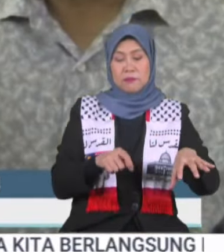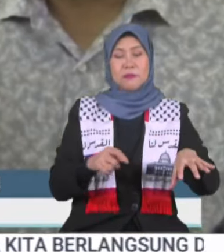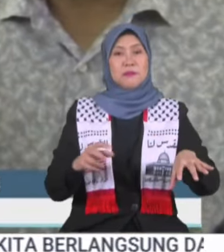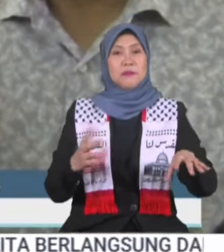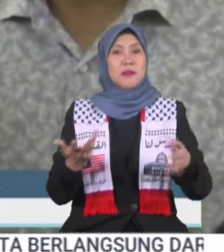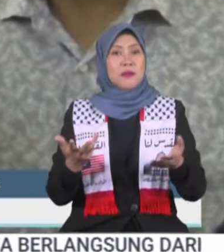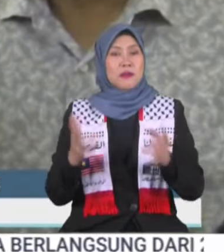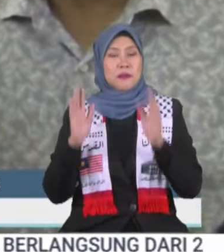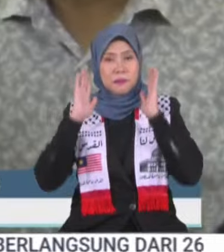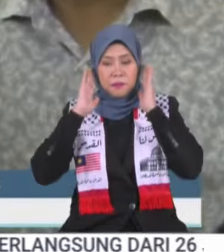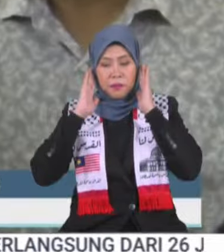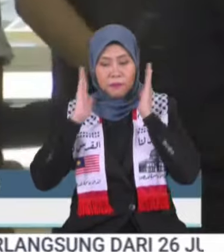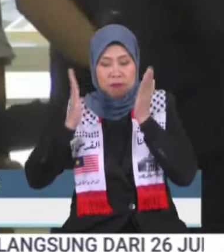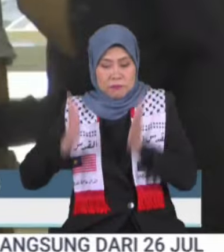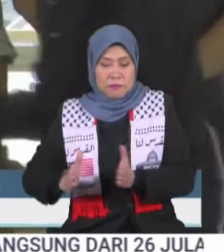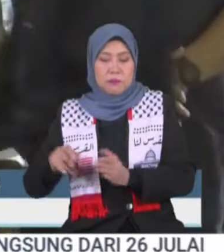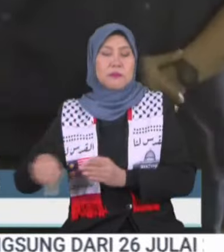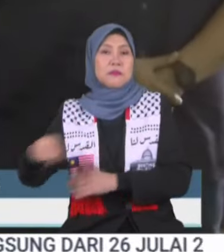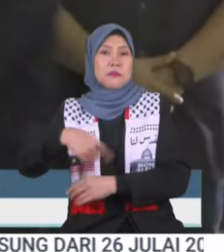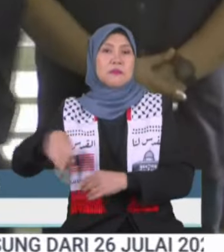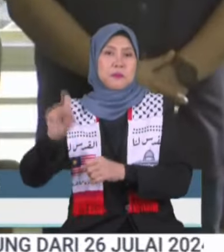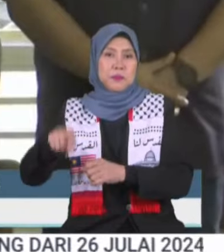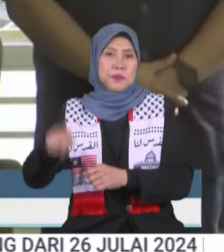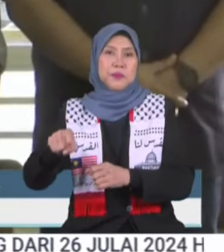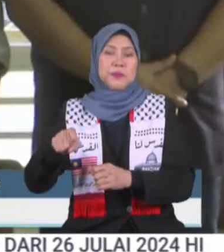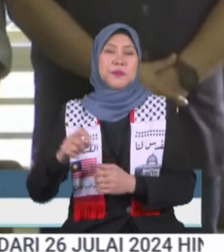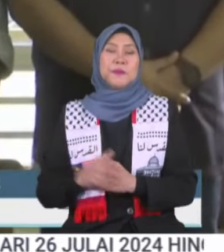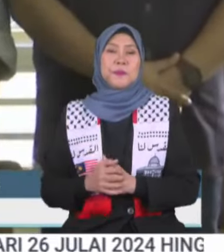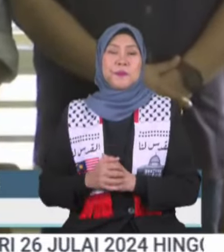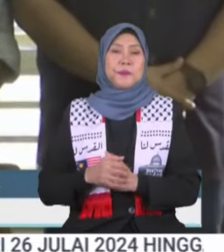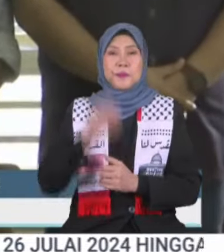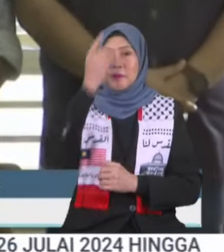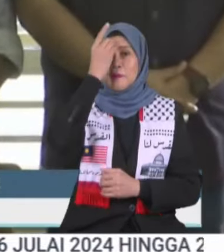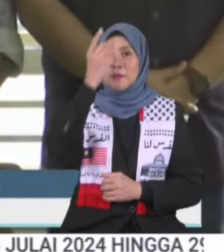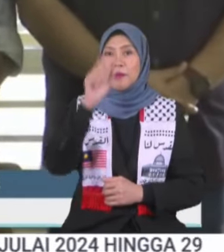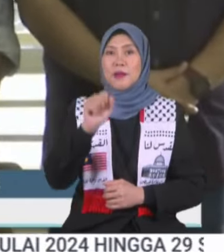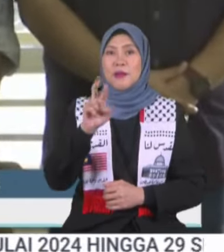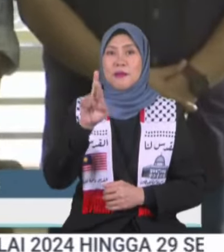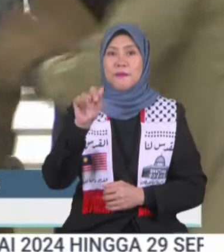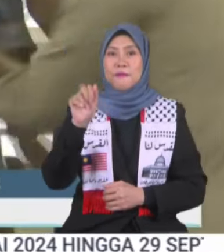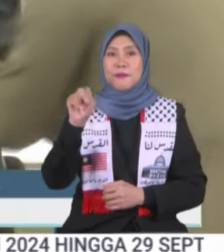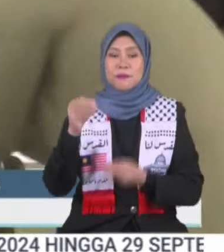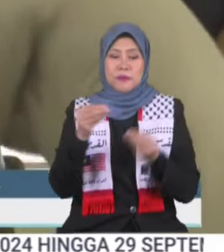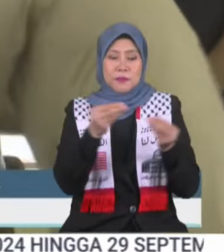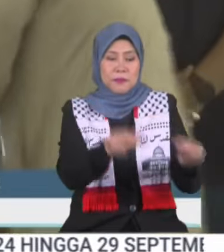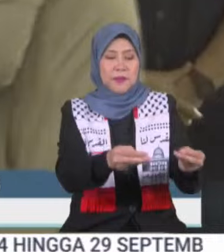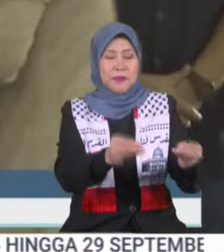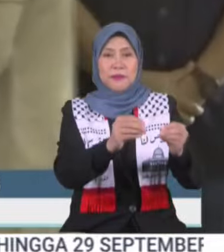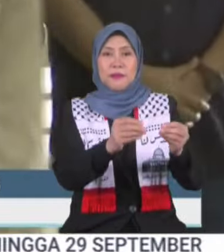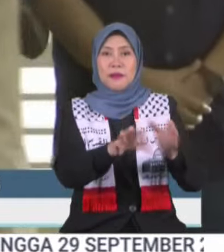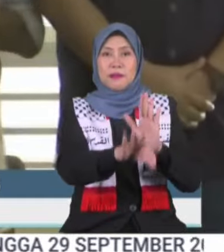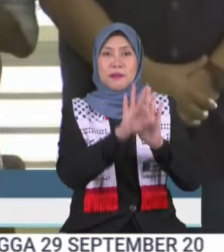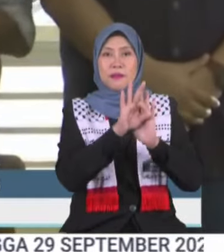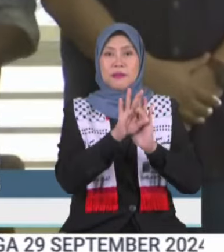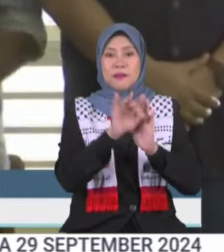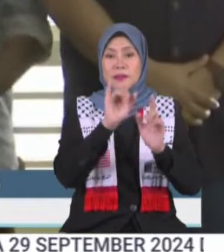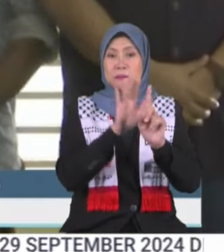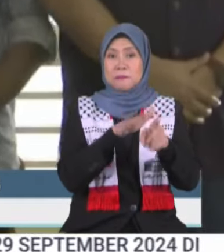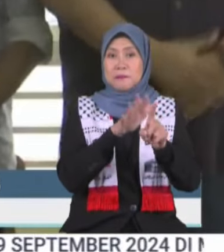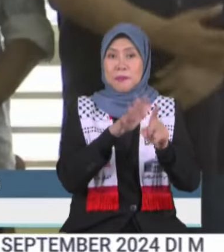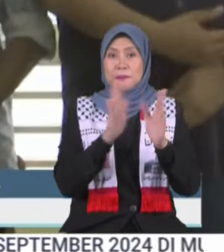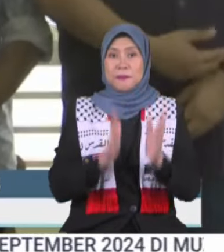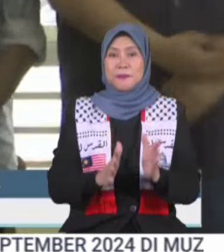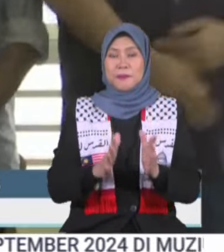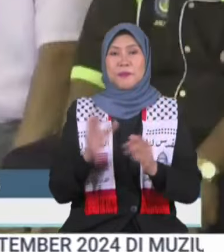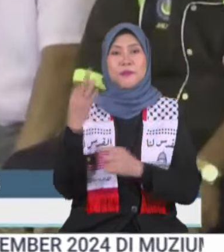ee sangat kita perlukan terdahulu dat in menyampaikan Watika pelantikan kepada 22 Imam rawatib melibatkan